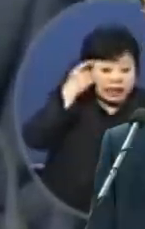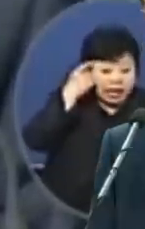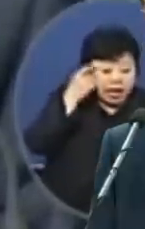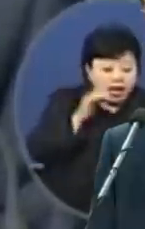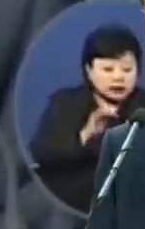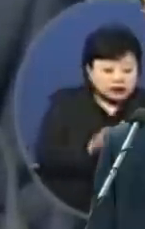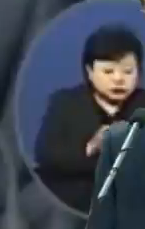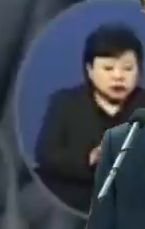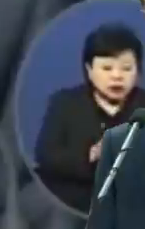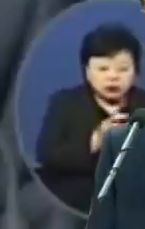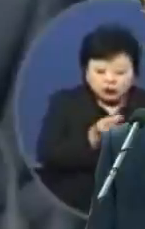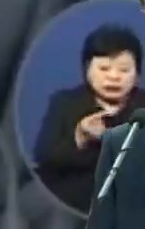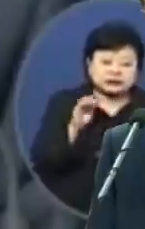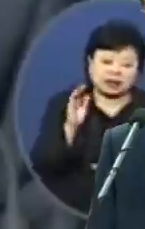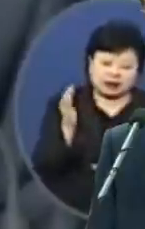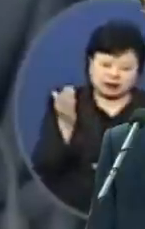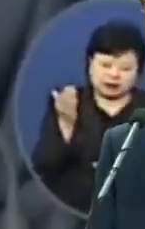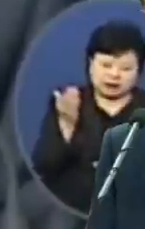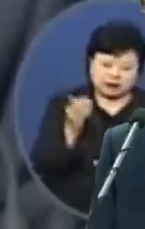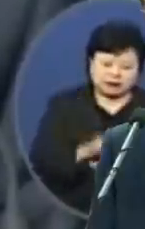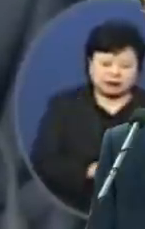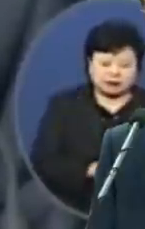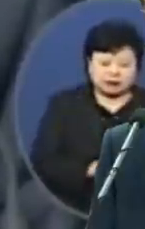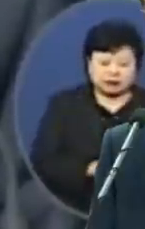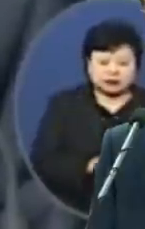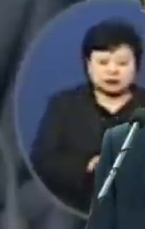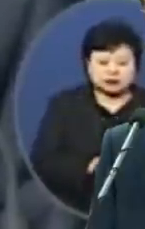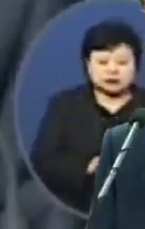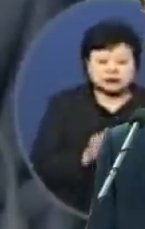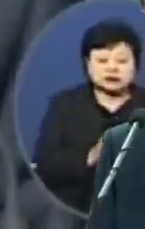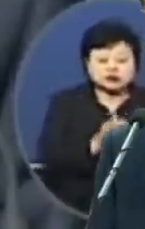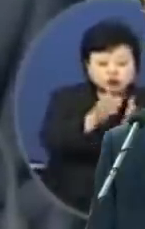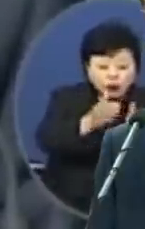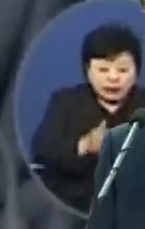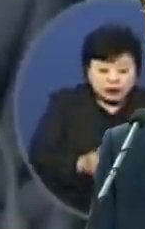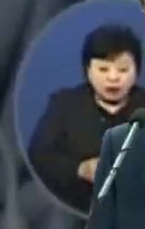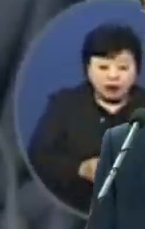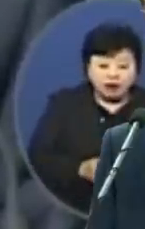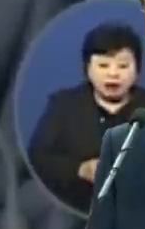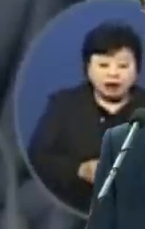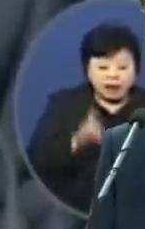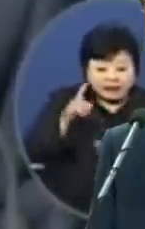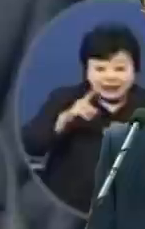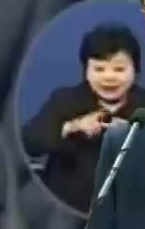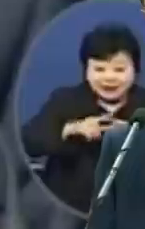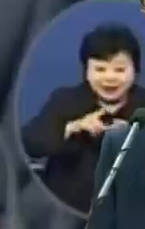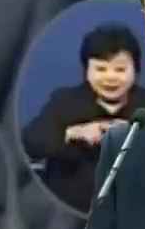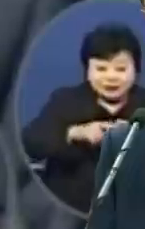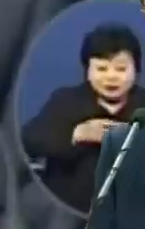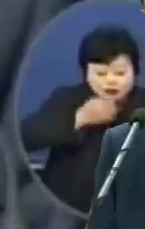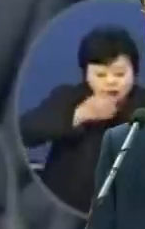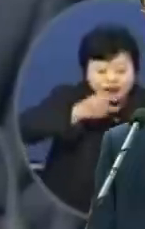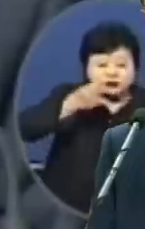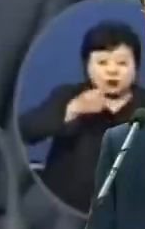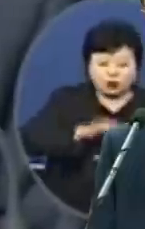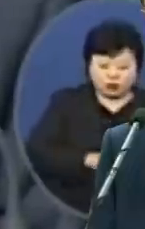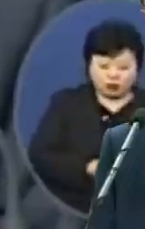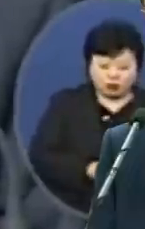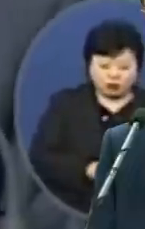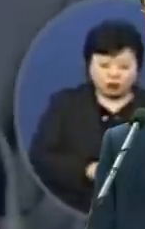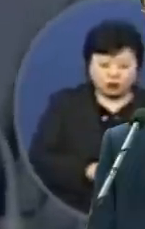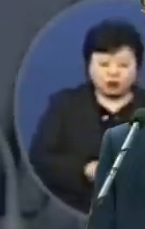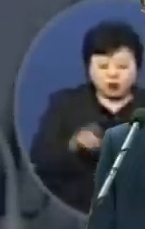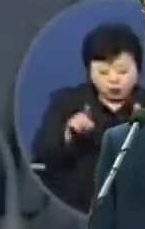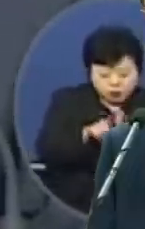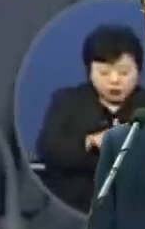친구와 같아지고 그 친구를 통해서 내일에 대한 꿈을 꾸게 되고